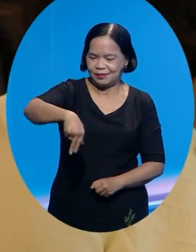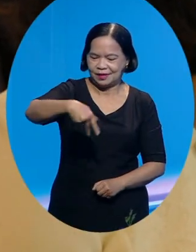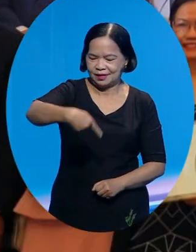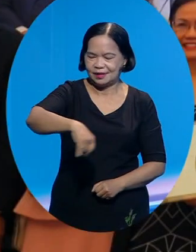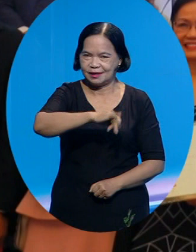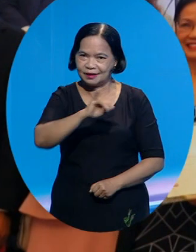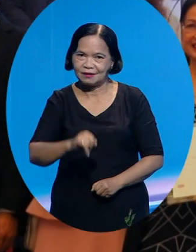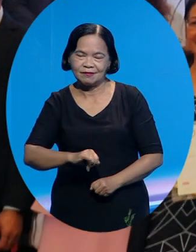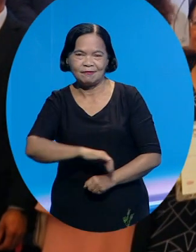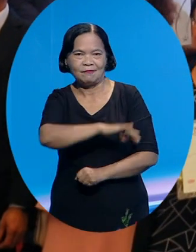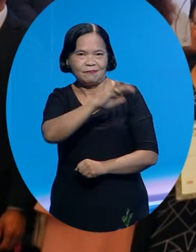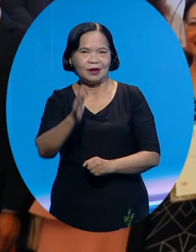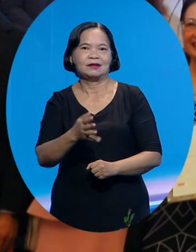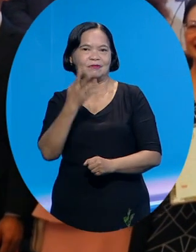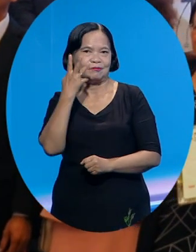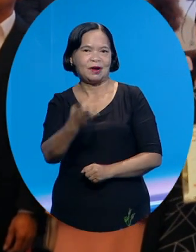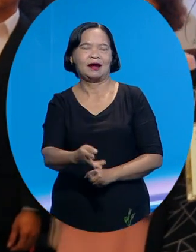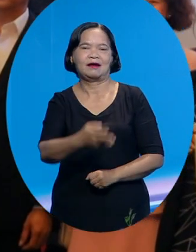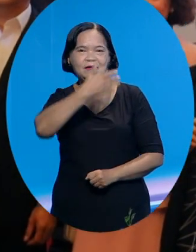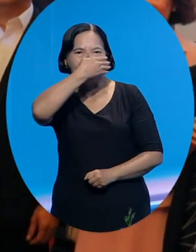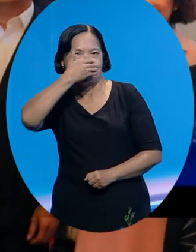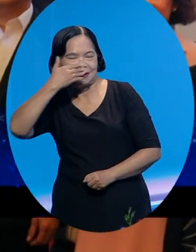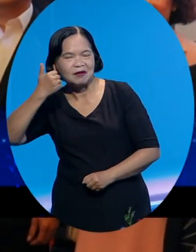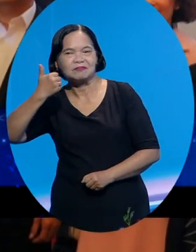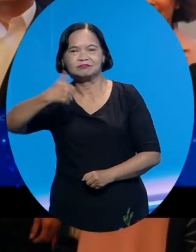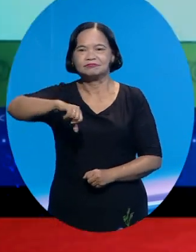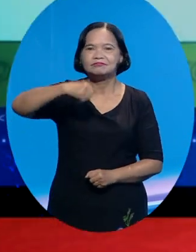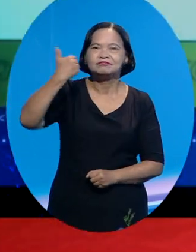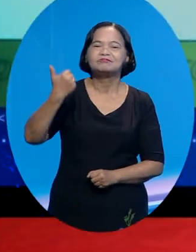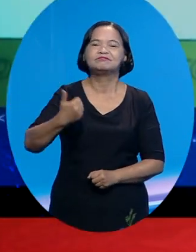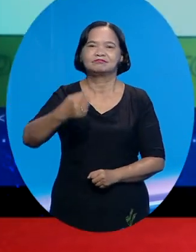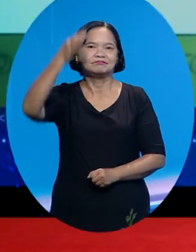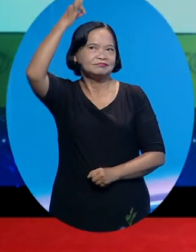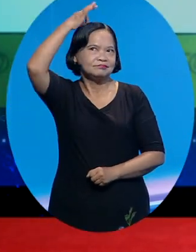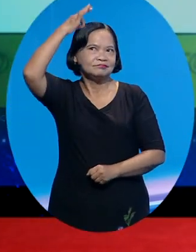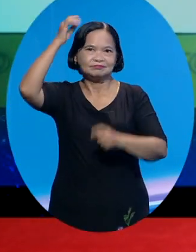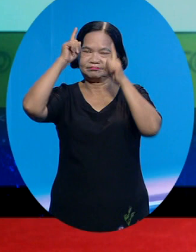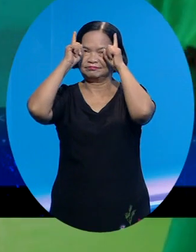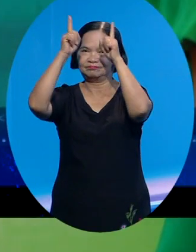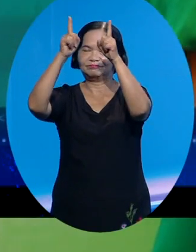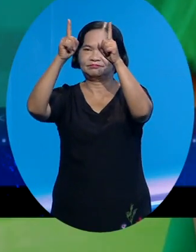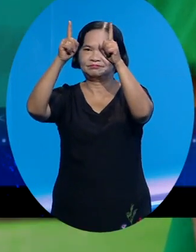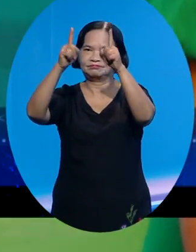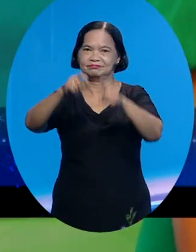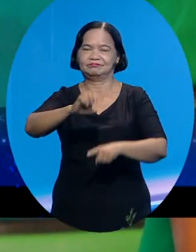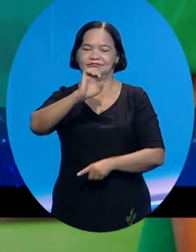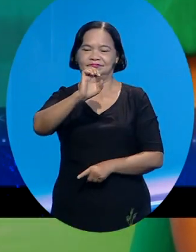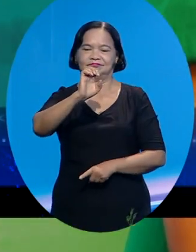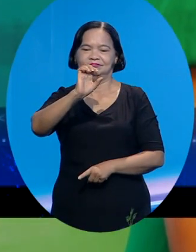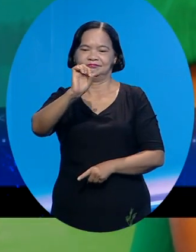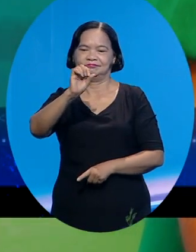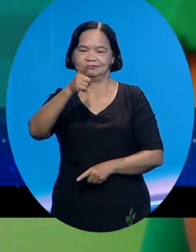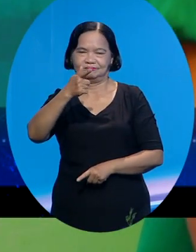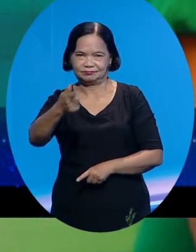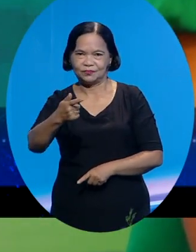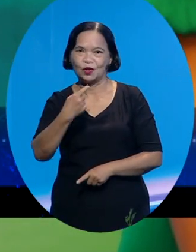toàn diện ở cả 3 trụ cột nói trên. Đặc biệt, P&G được đánh giá cao ở hạng mục tinh thần lãnh đạo ESG. Mới đây, doanh nghiệp cũng đã công bố kết quả kinh